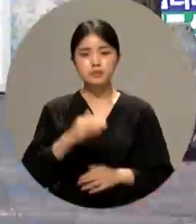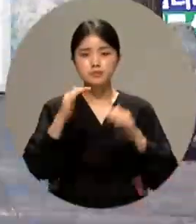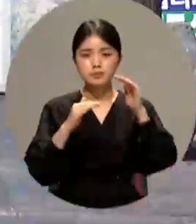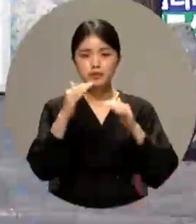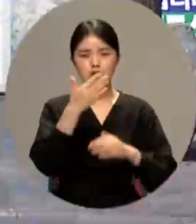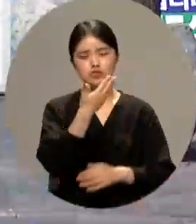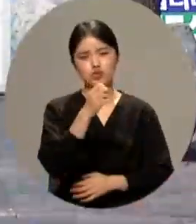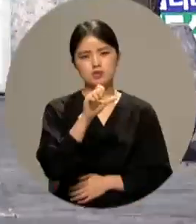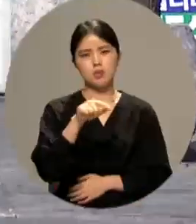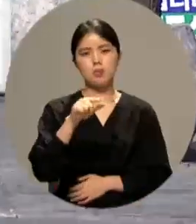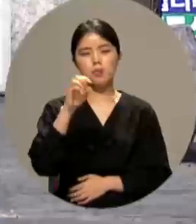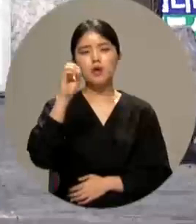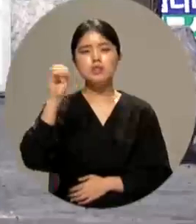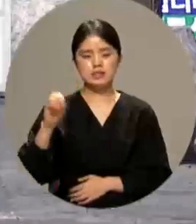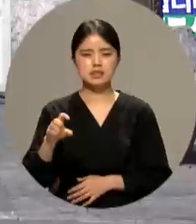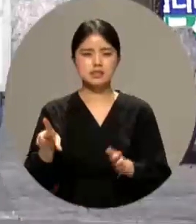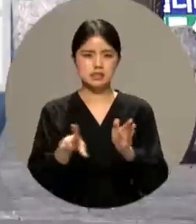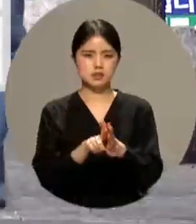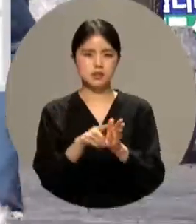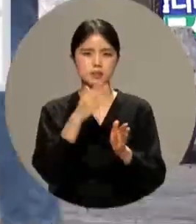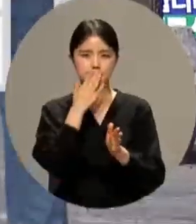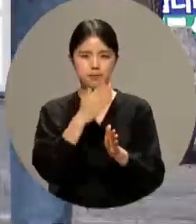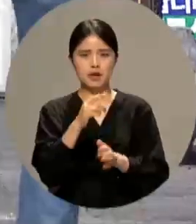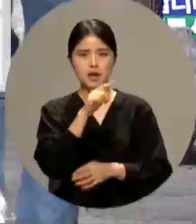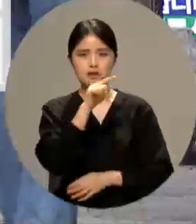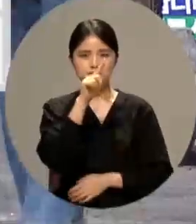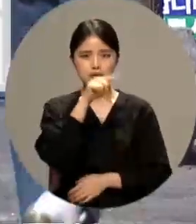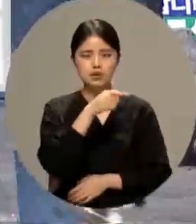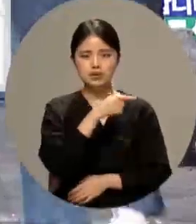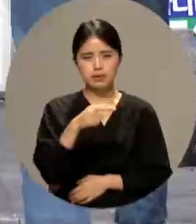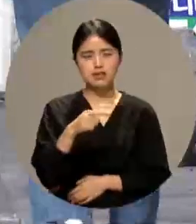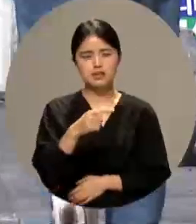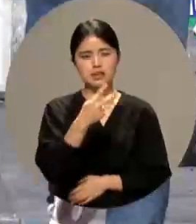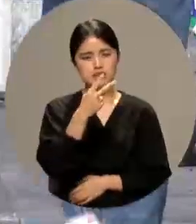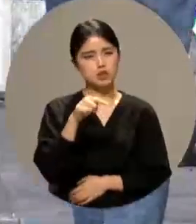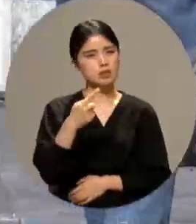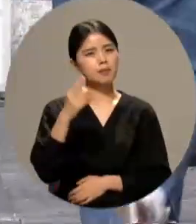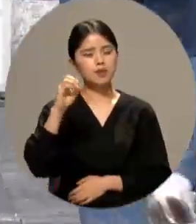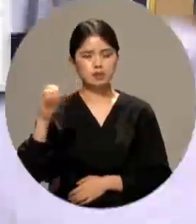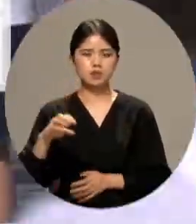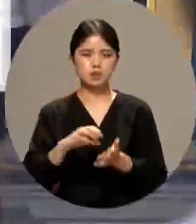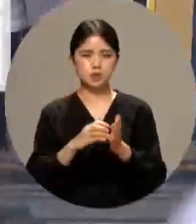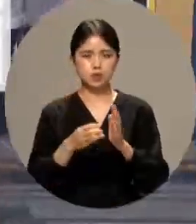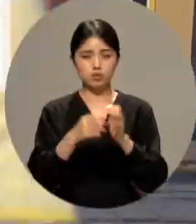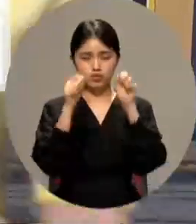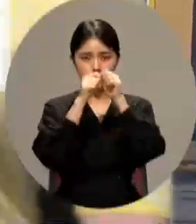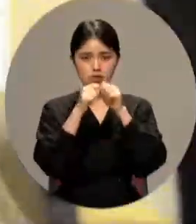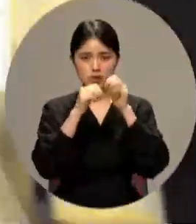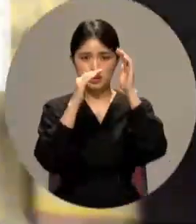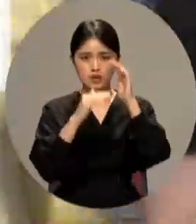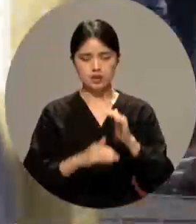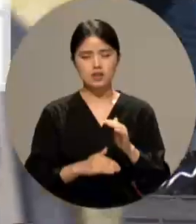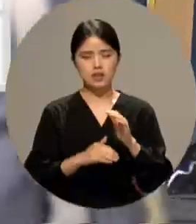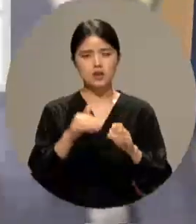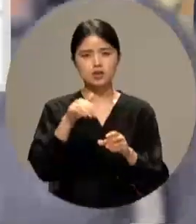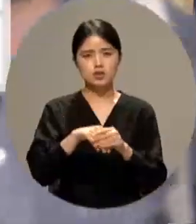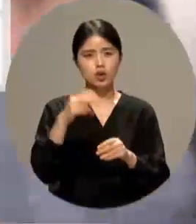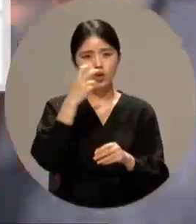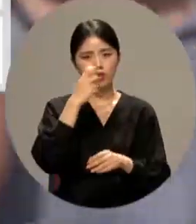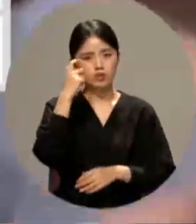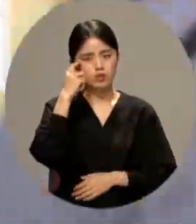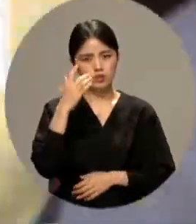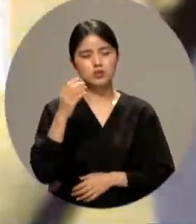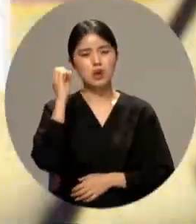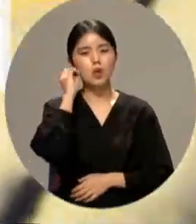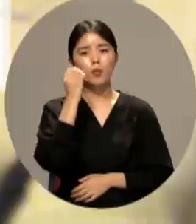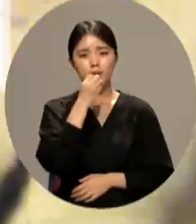95% 신뢰 수준에서 플러스 마이너스 1.2% 포인트 입니다 자세한 내용은 중앙 선거 여론조사 심 의원의